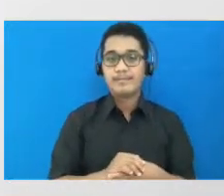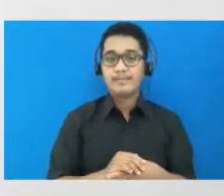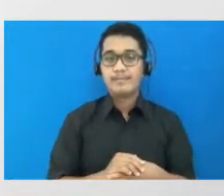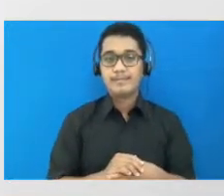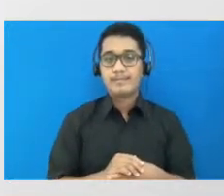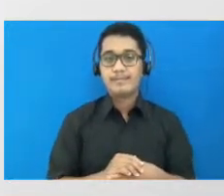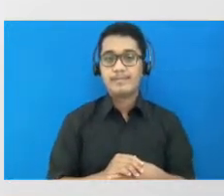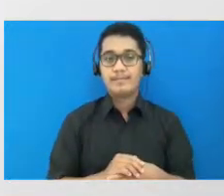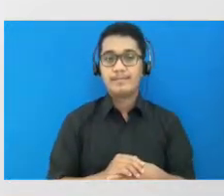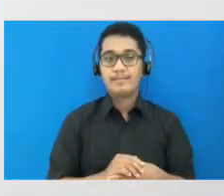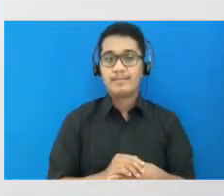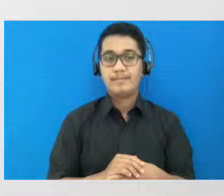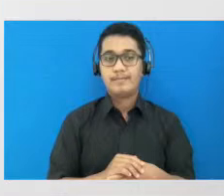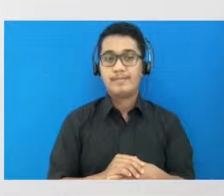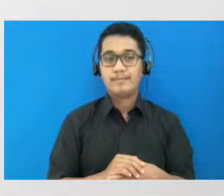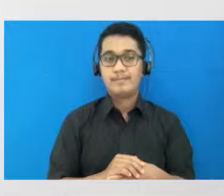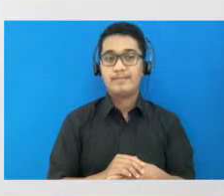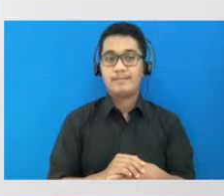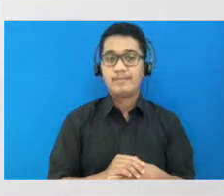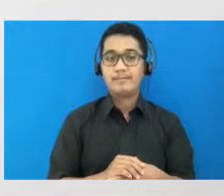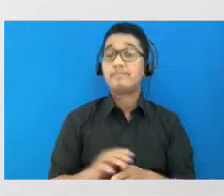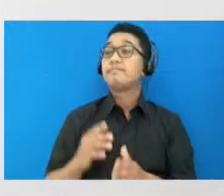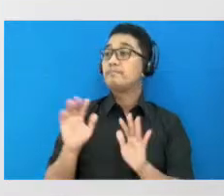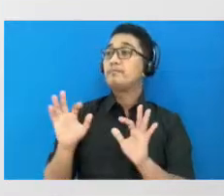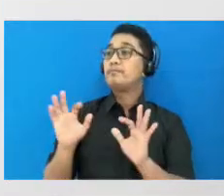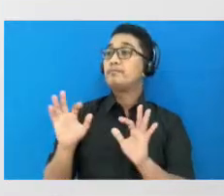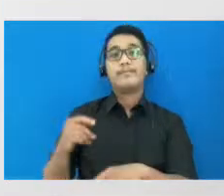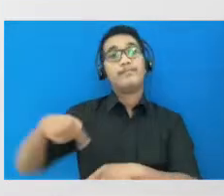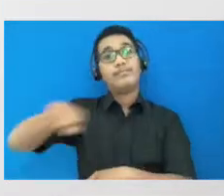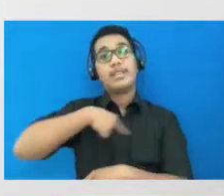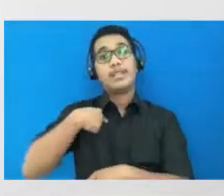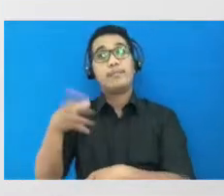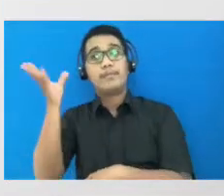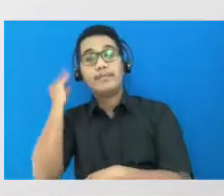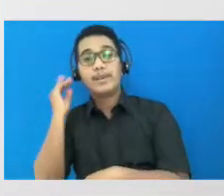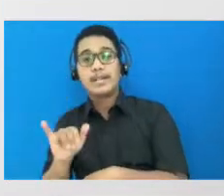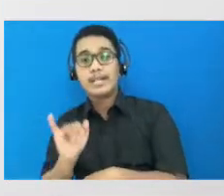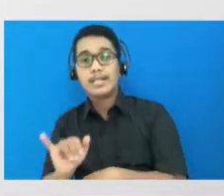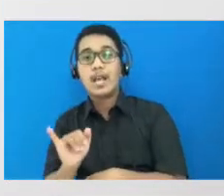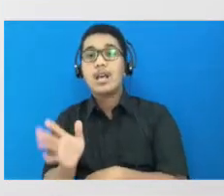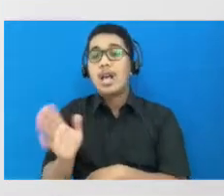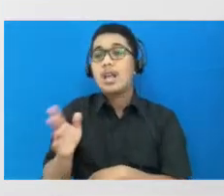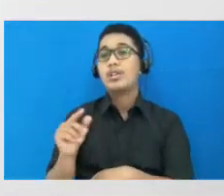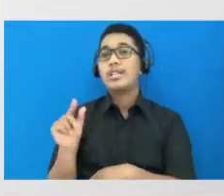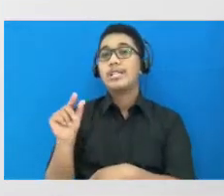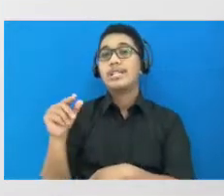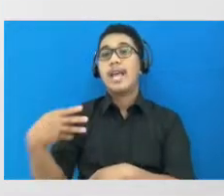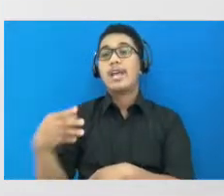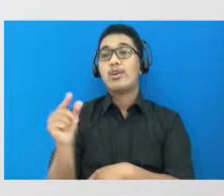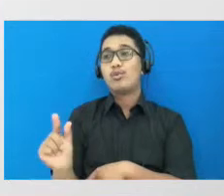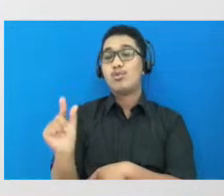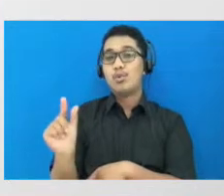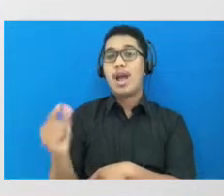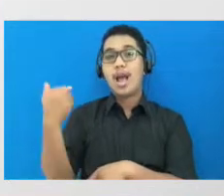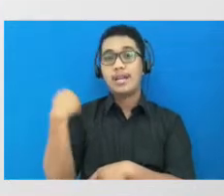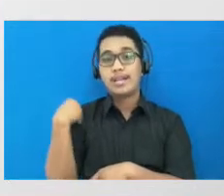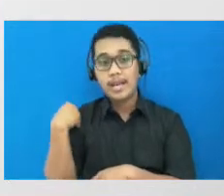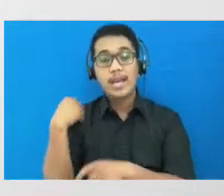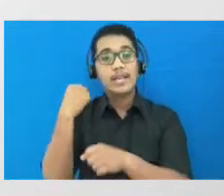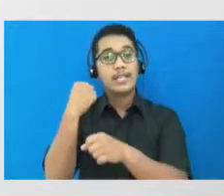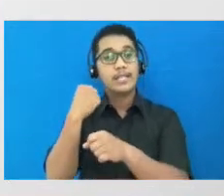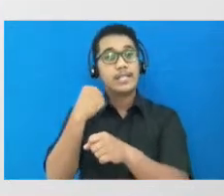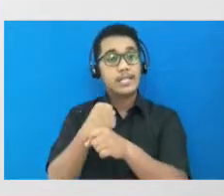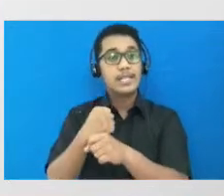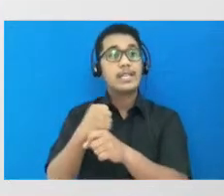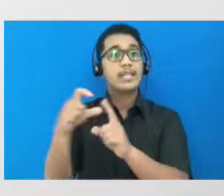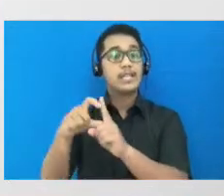Kabar baik. Ya, Pak Joko, kita juga mendengar kalau di Uni Eropa itu ada EU GDPR ya,